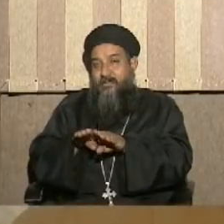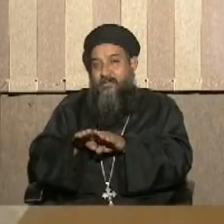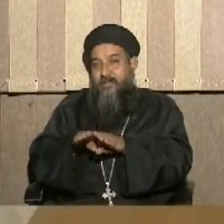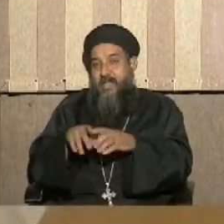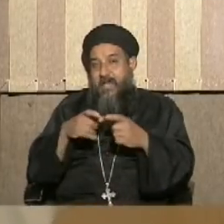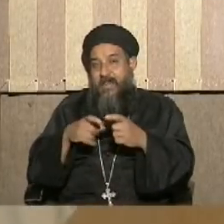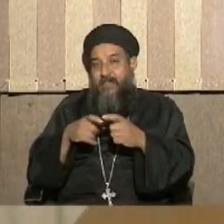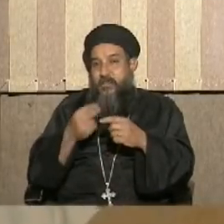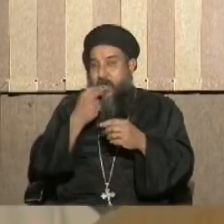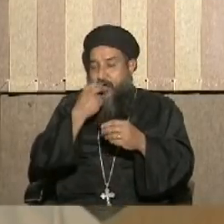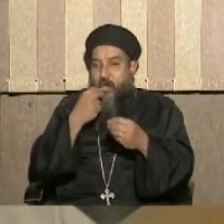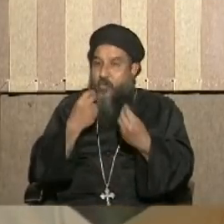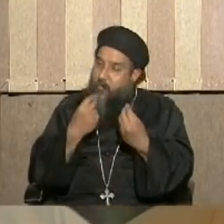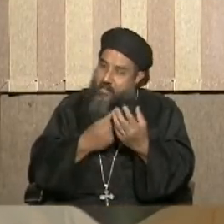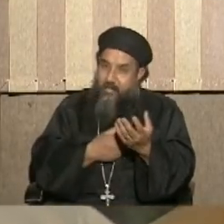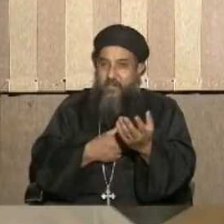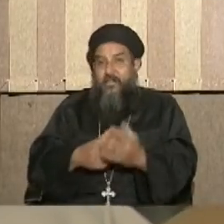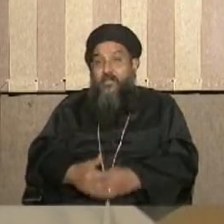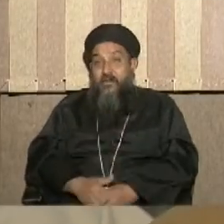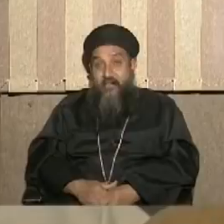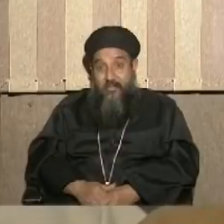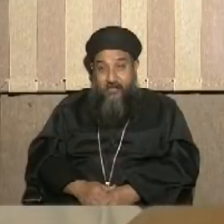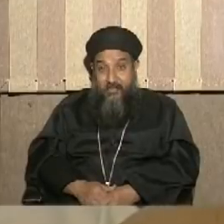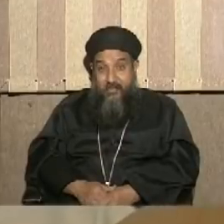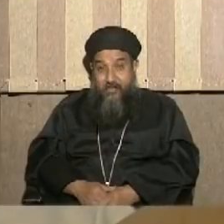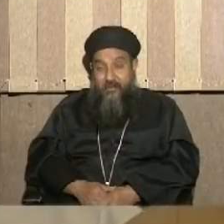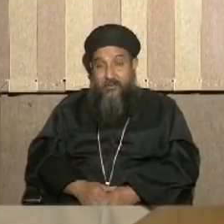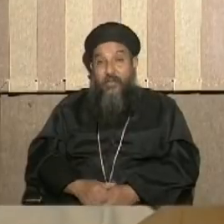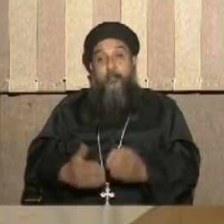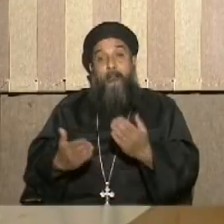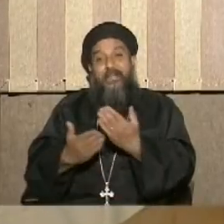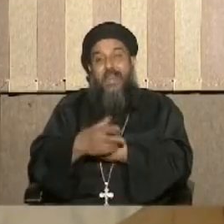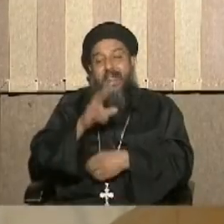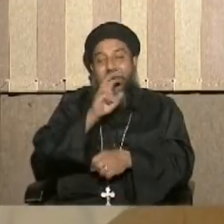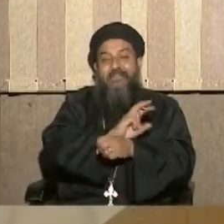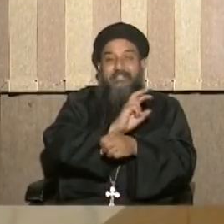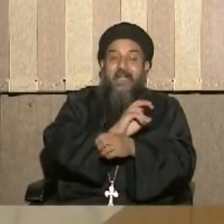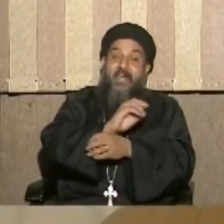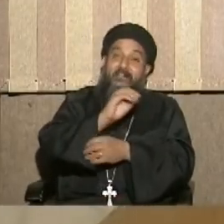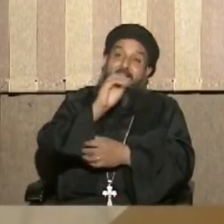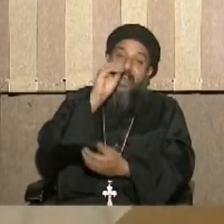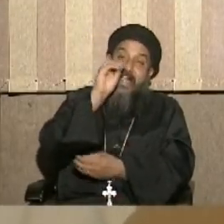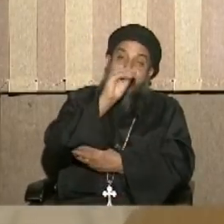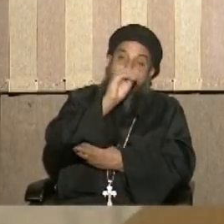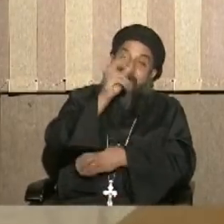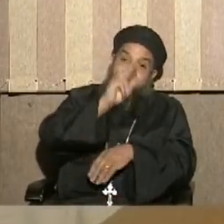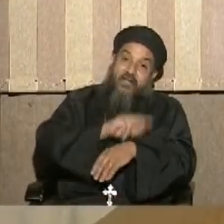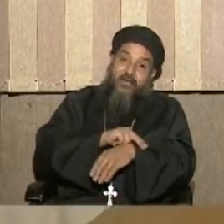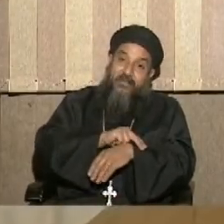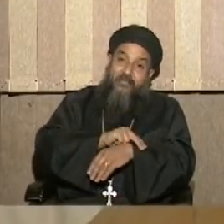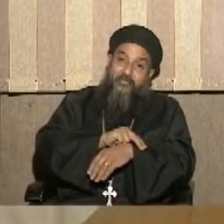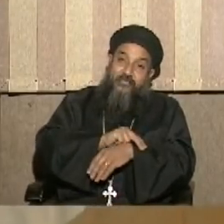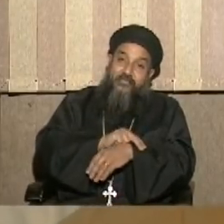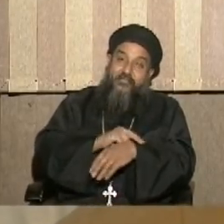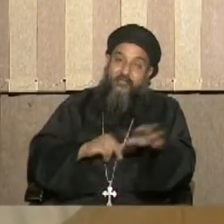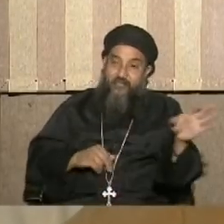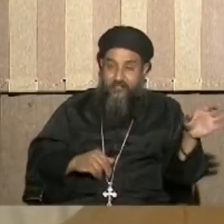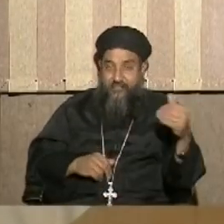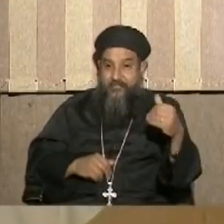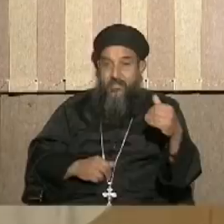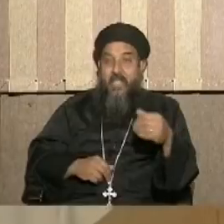الخبز واجيب لكم طلباتكم. رحت استلفت جمل، استلفت جمل من واحد